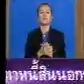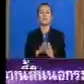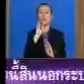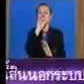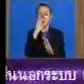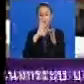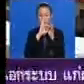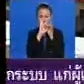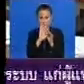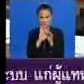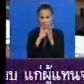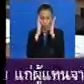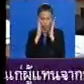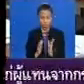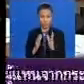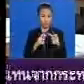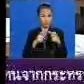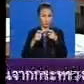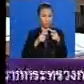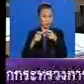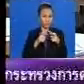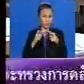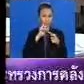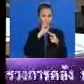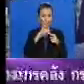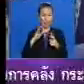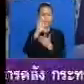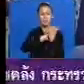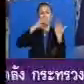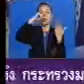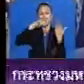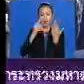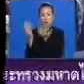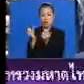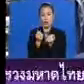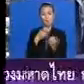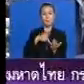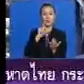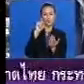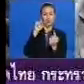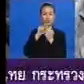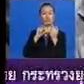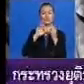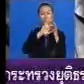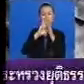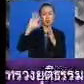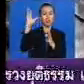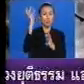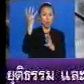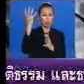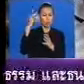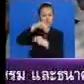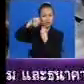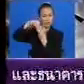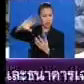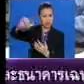พัฒนบริหารศาสตร์นะครับมองว่าประเทศไทยจะได้รับประโยชน์จากการส่งออกหากเศรษฐกิจโลกฟื้นตัวเนื่อง